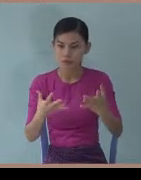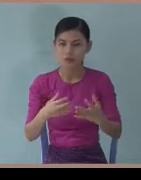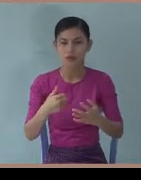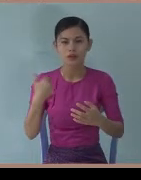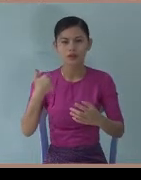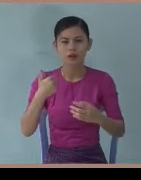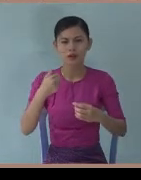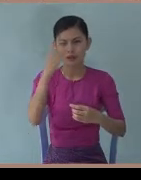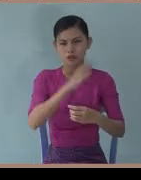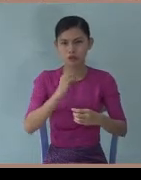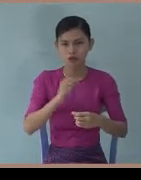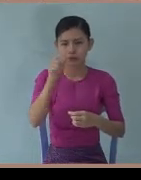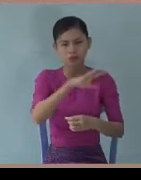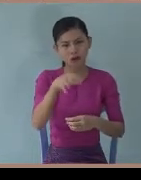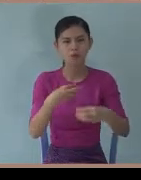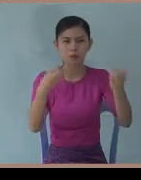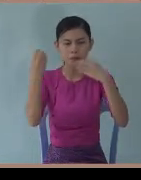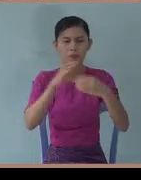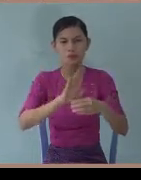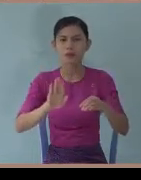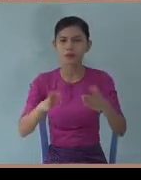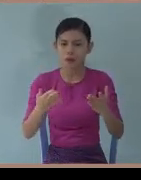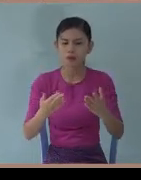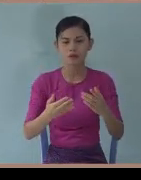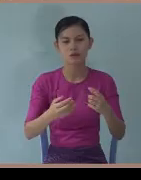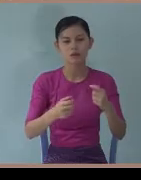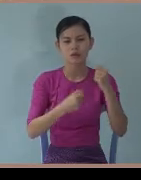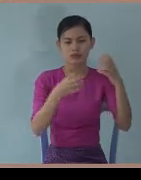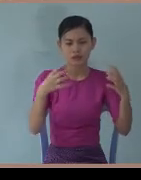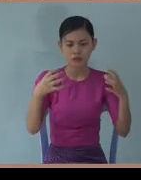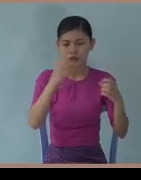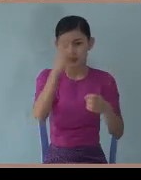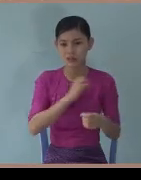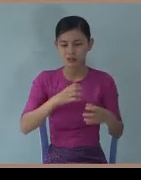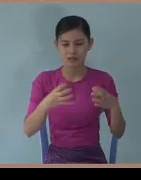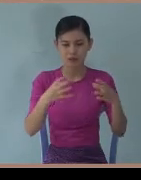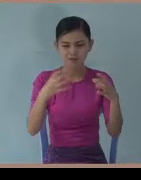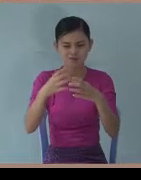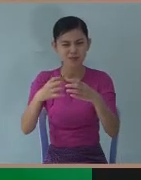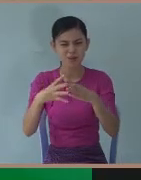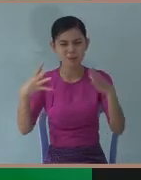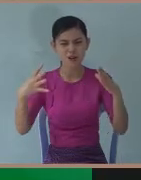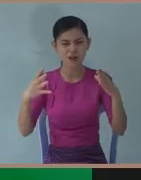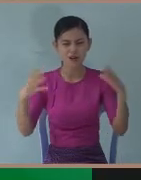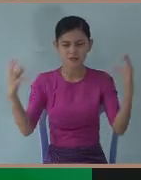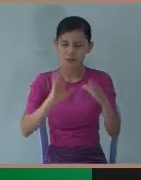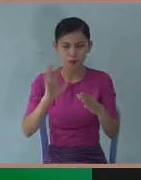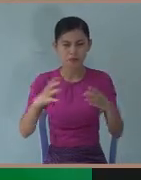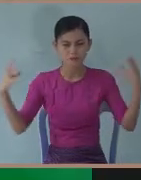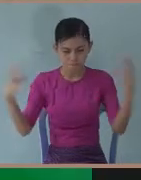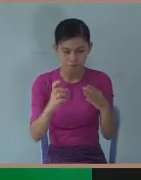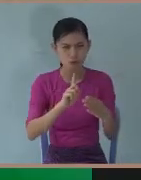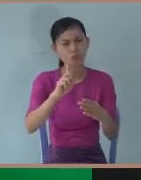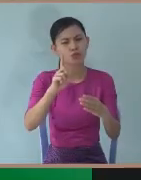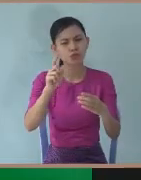ပေါင်းပါပါတီသိပ်များတဲ့ပေါင်းပါဆိုတဲ့အချိန်မှာဒီလူကြီးတွေကပါတီရဲ့လူကြီးတွေကမိမိတို့ရဲ့ငဘပါတီ